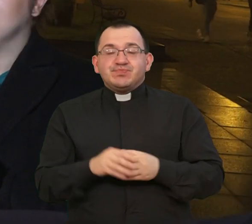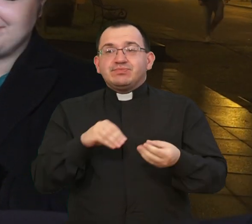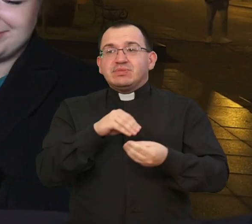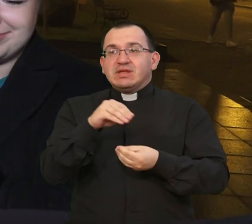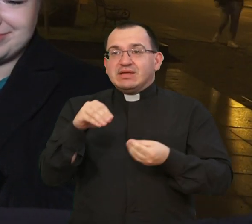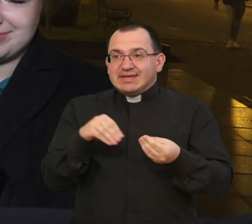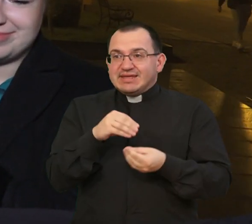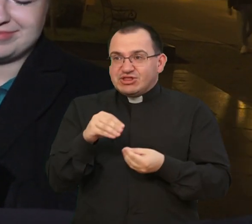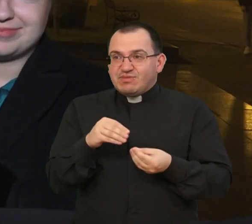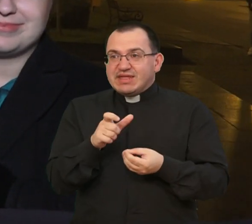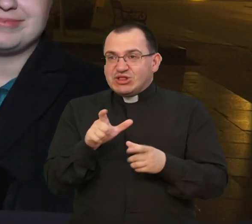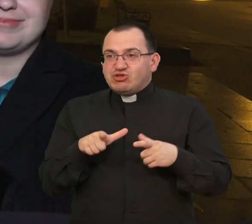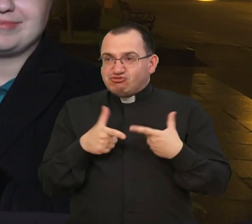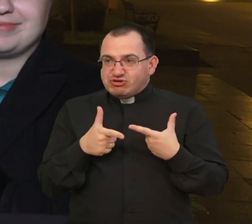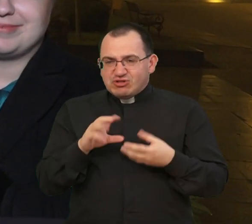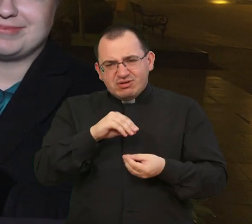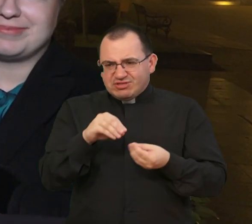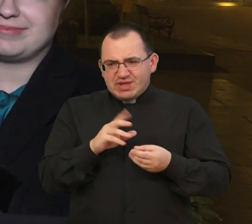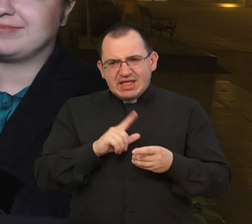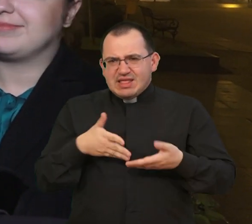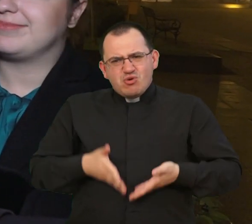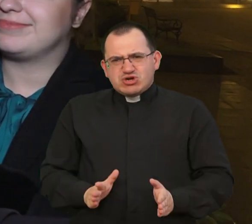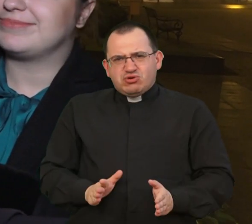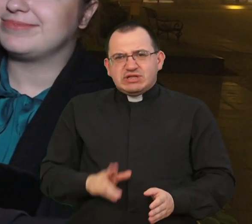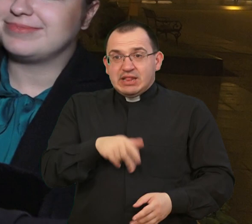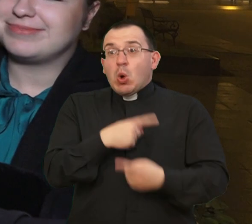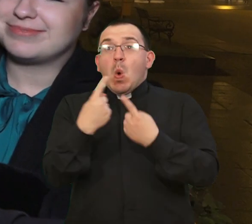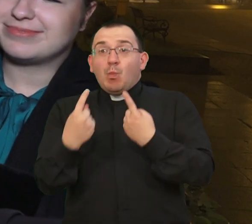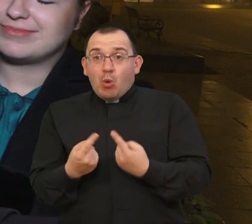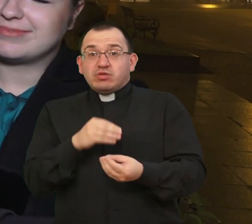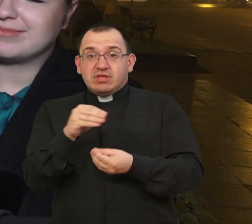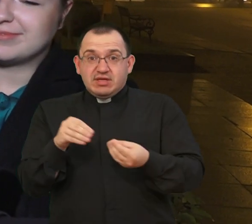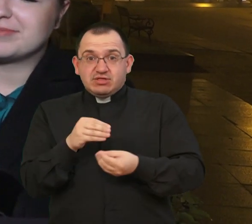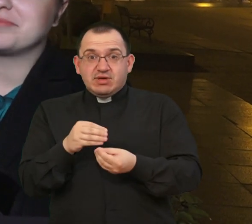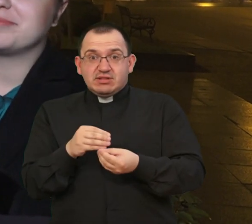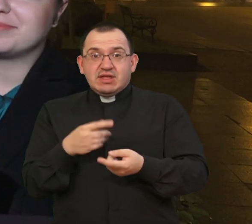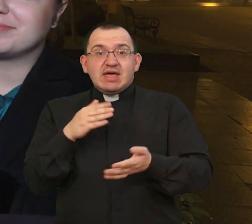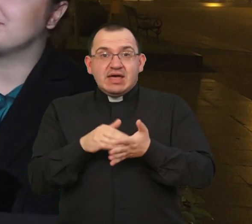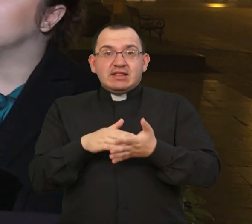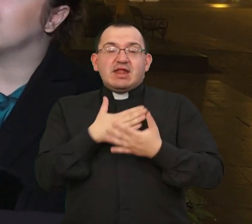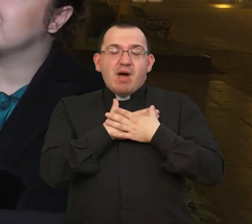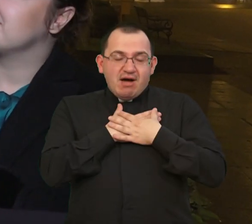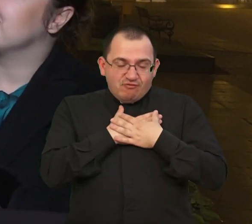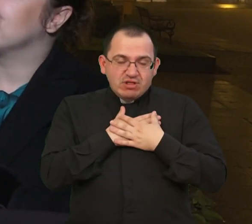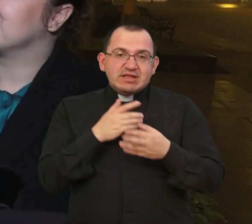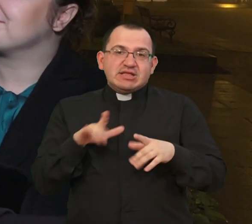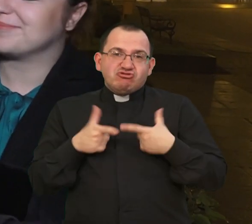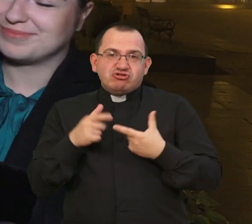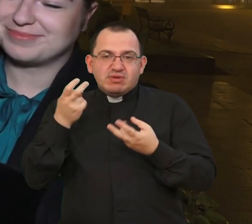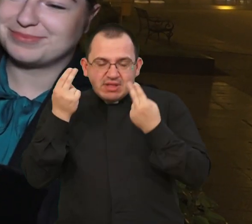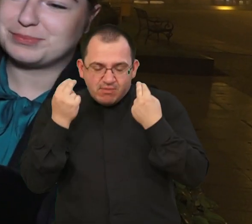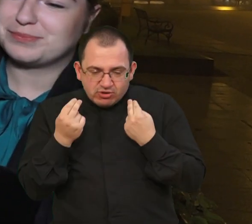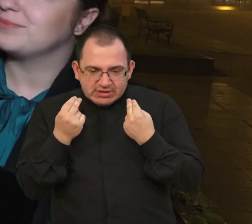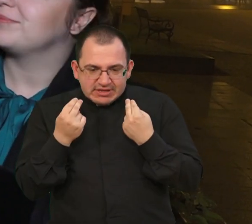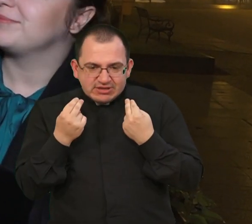Svetost, svetim se ne rađa, svetim se postaje. Svetost se živi u ljubavi i poniznosti. I to smo primjer mi